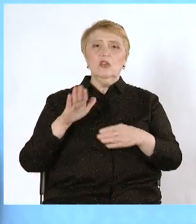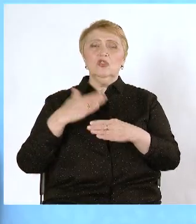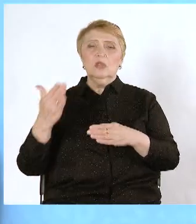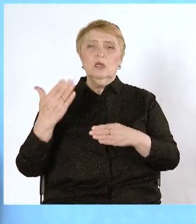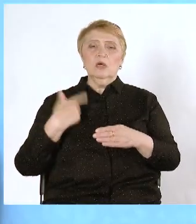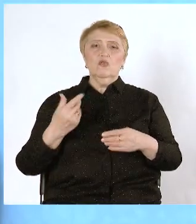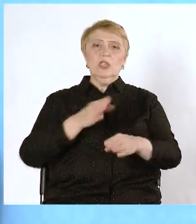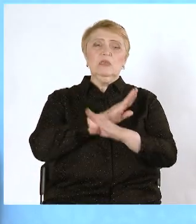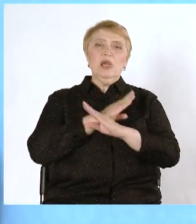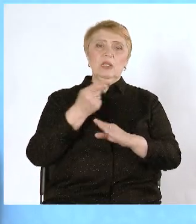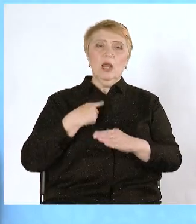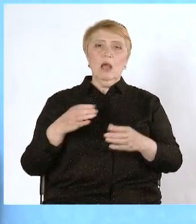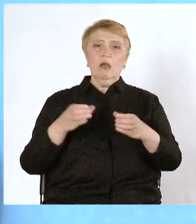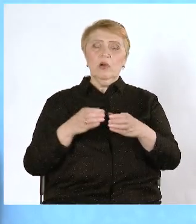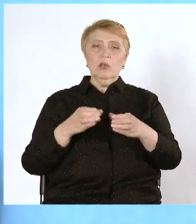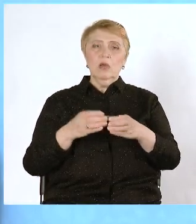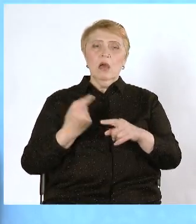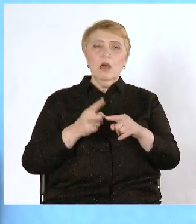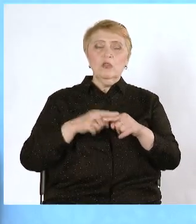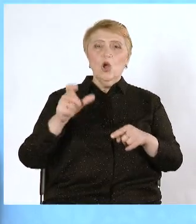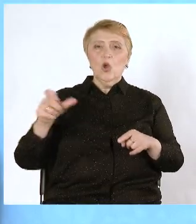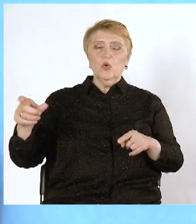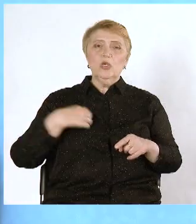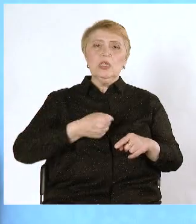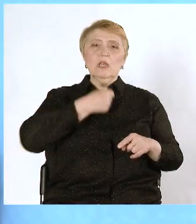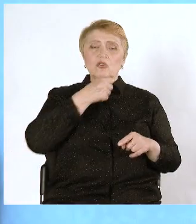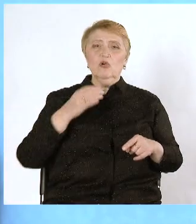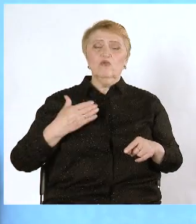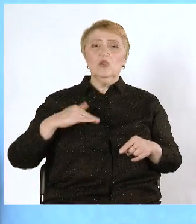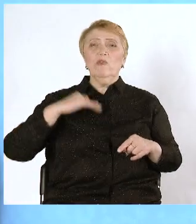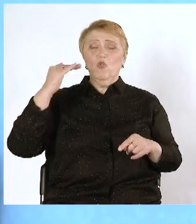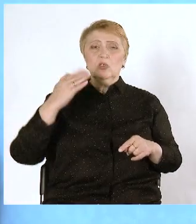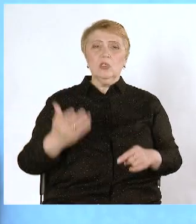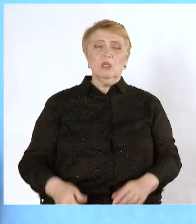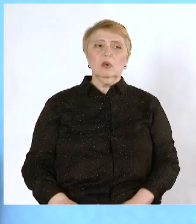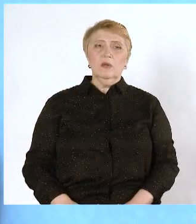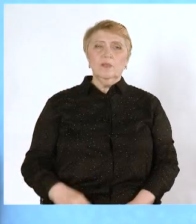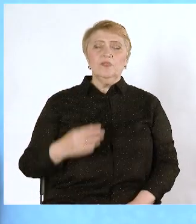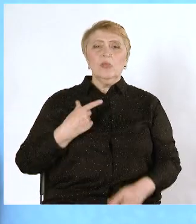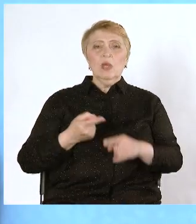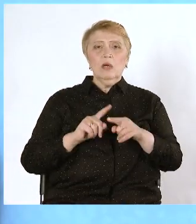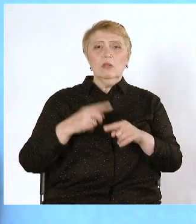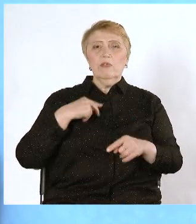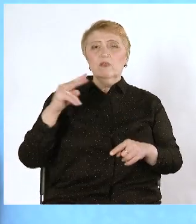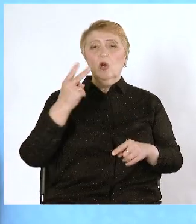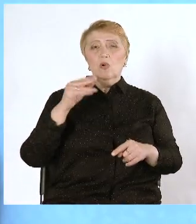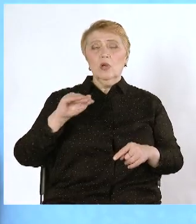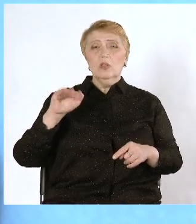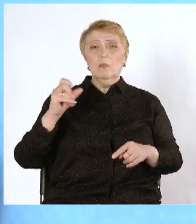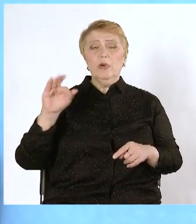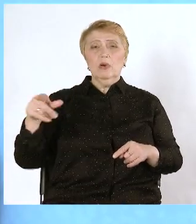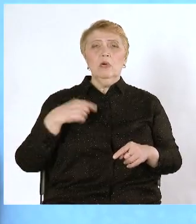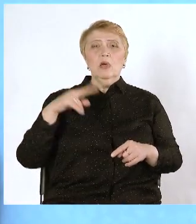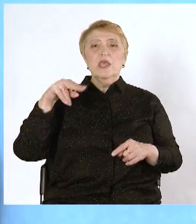квартета но это еще и люди пожилого возраста следственно да то есть второй тип диабета это болезнь